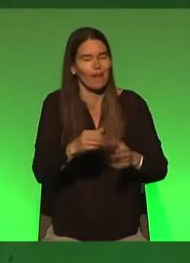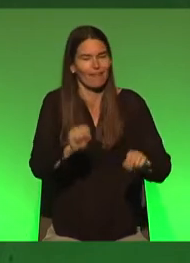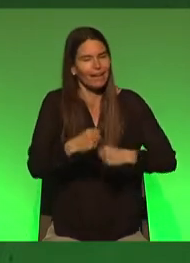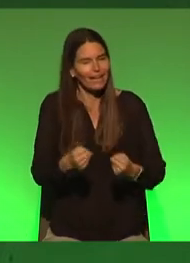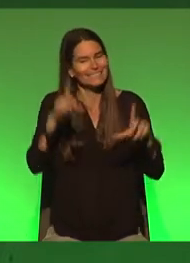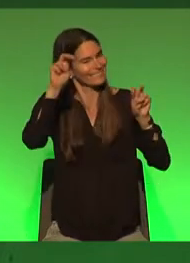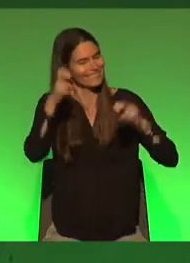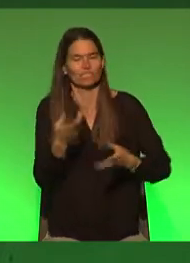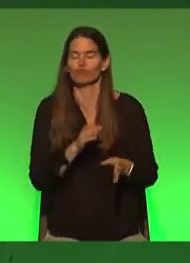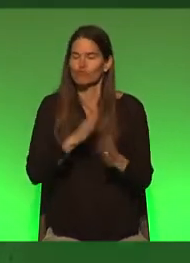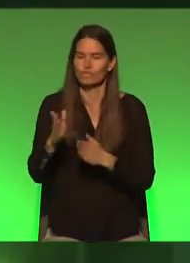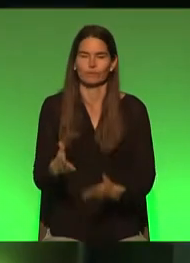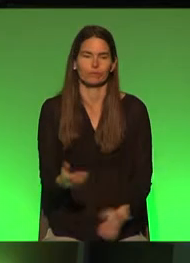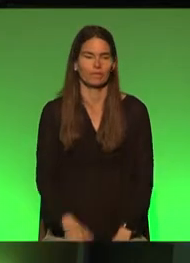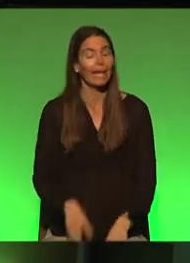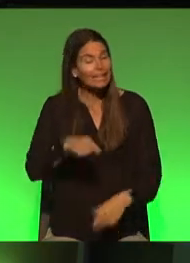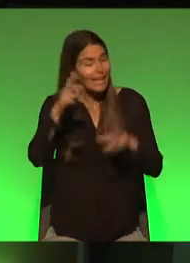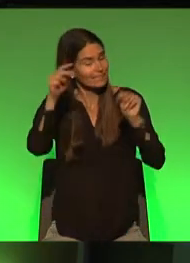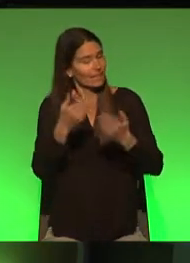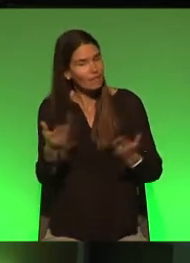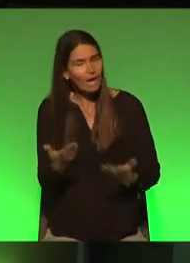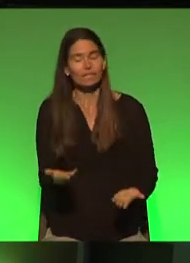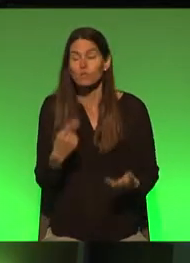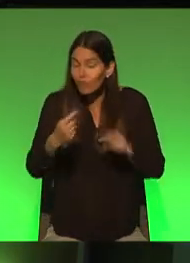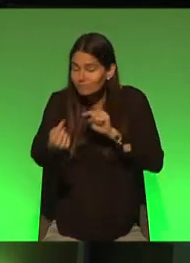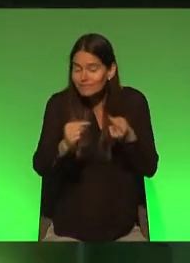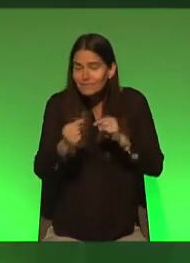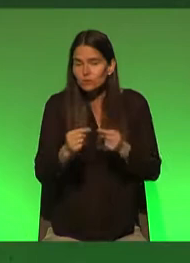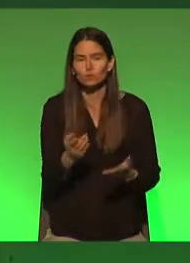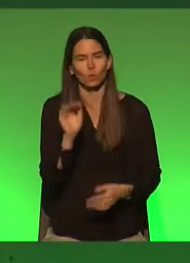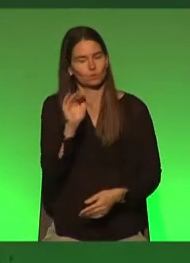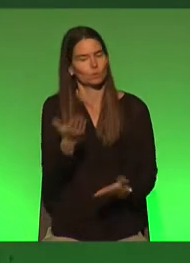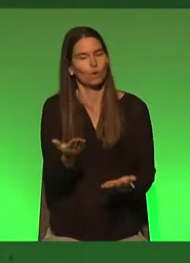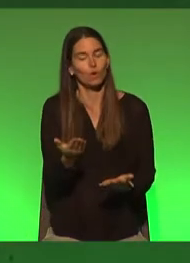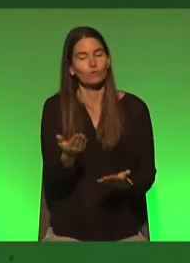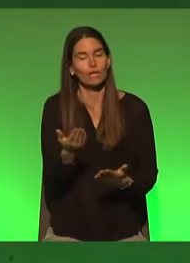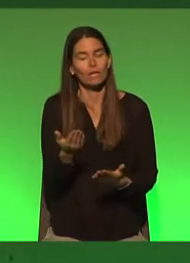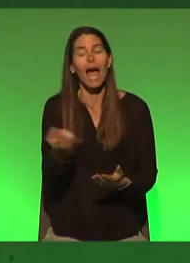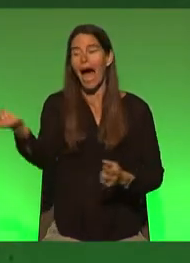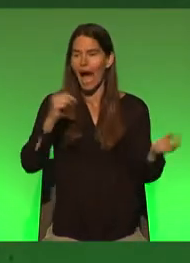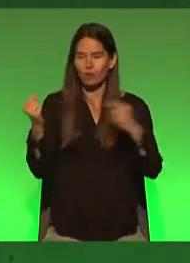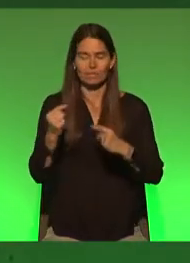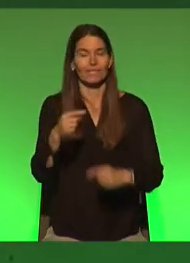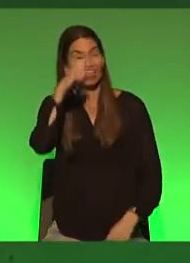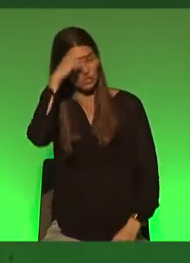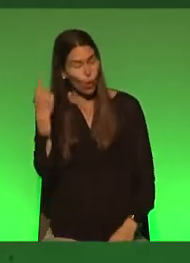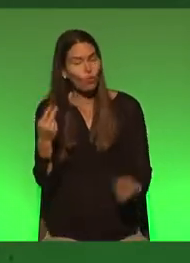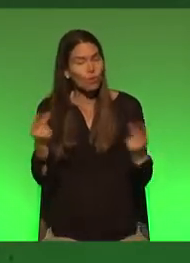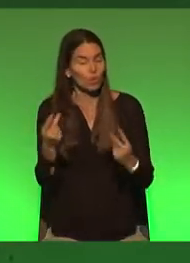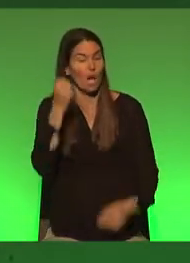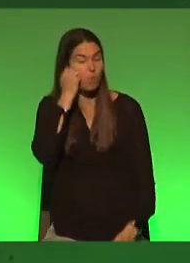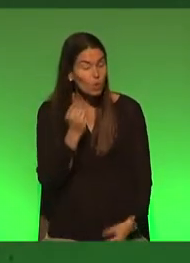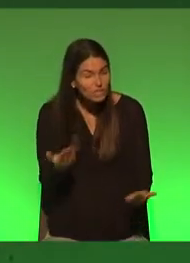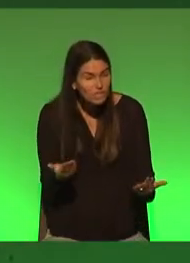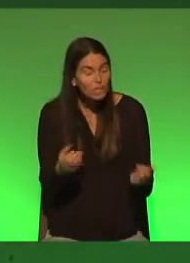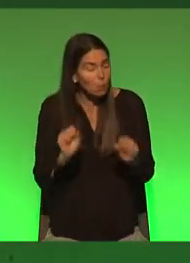als nächstes? Haben wir als nächstes die Diskussion Ausländer, doof oder böse? Liebe